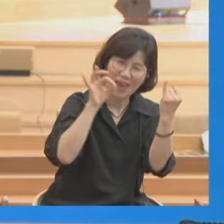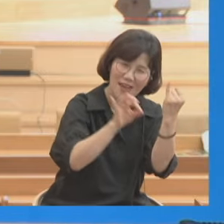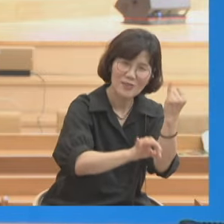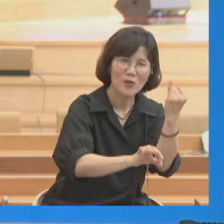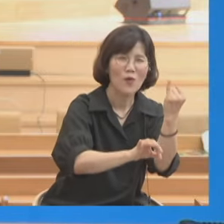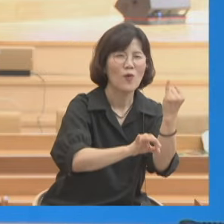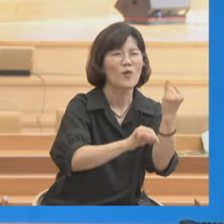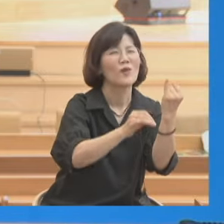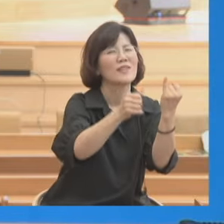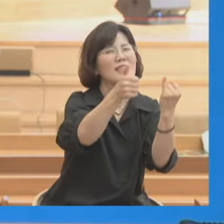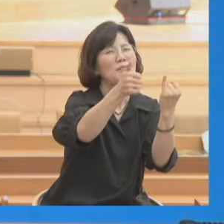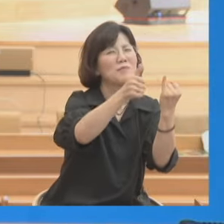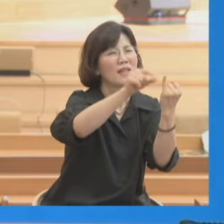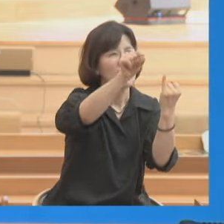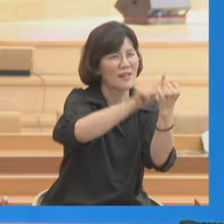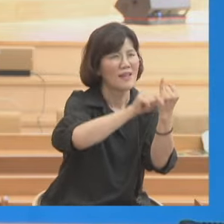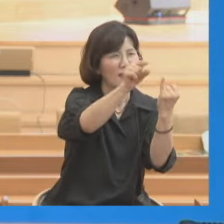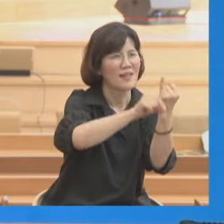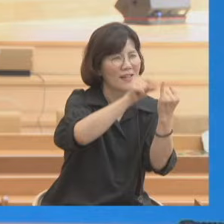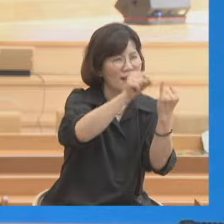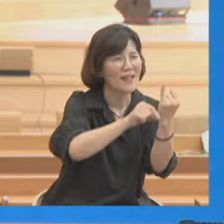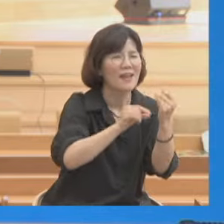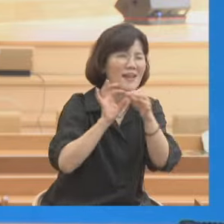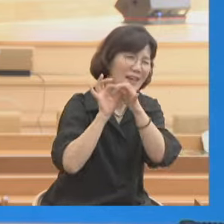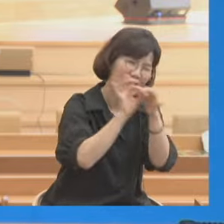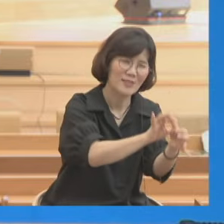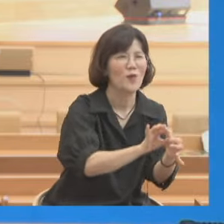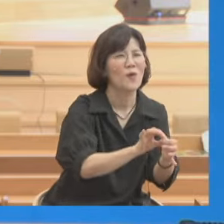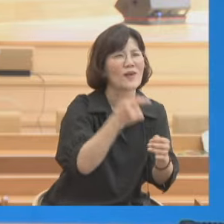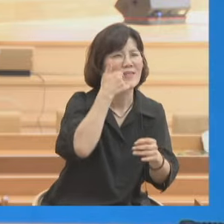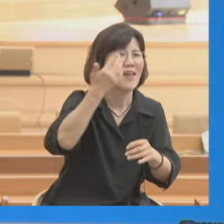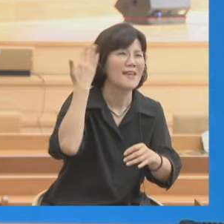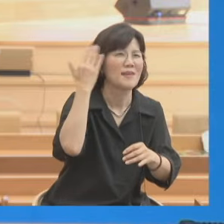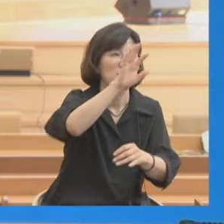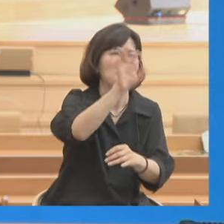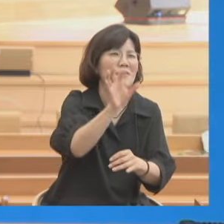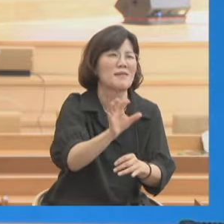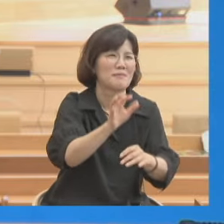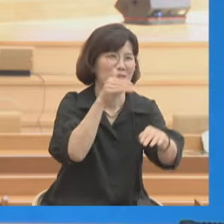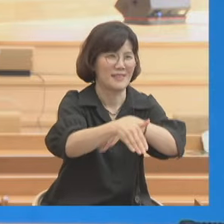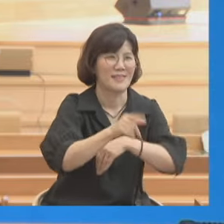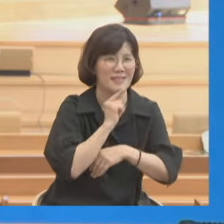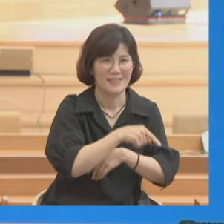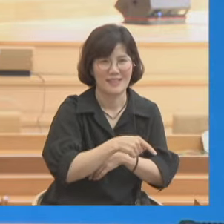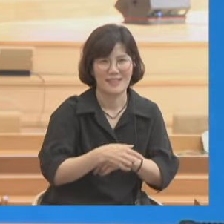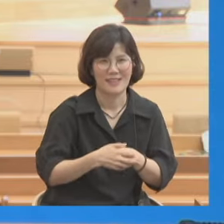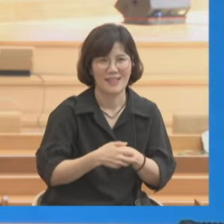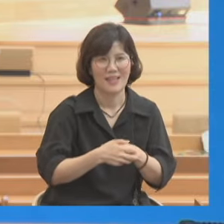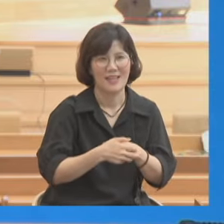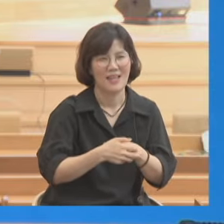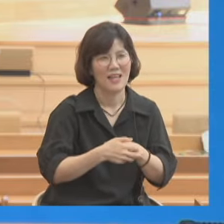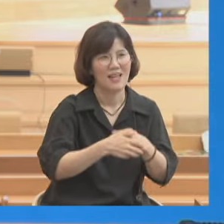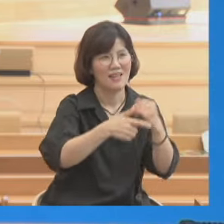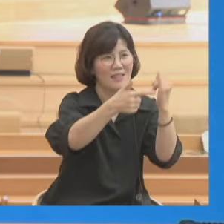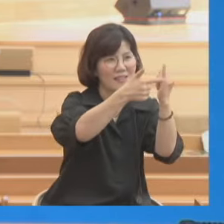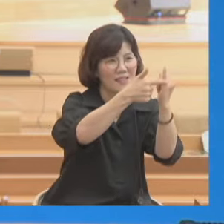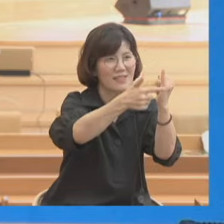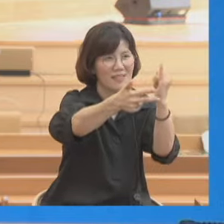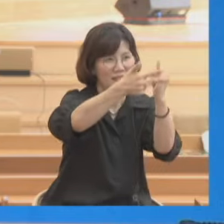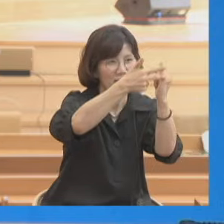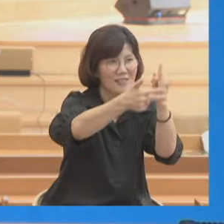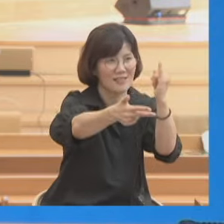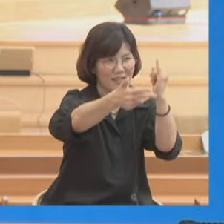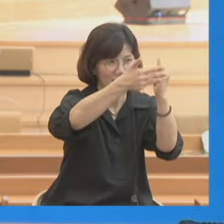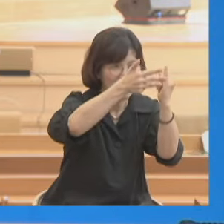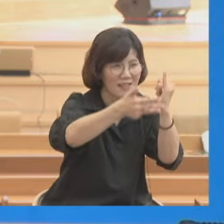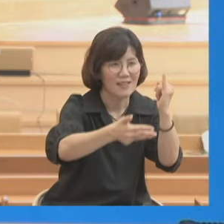이 문제를 해결하려고 시도했던 예전 방식대로 앞으로 여섯 남자, 일곱 남자, 여덟 남자